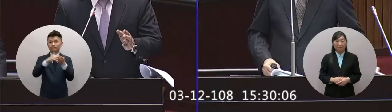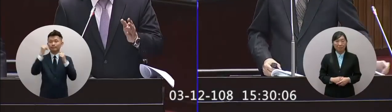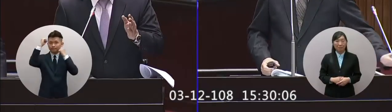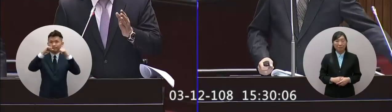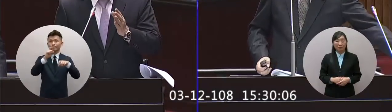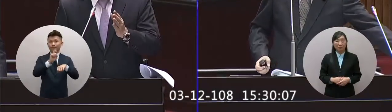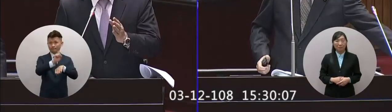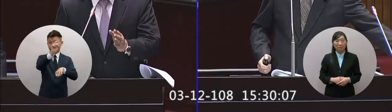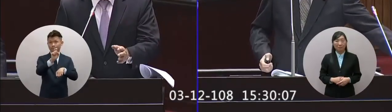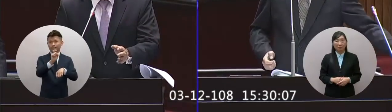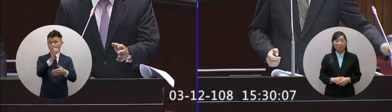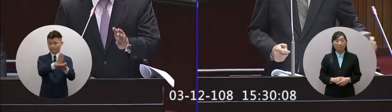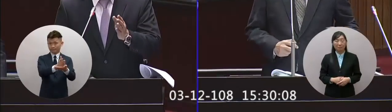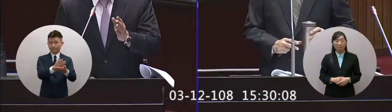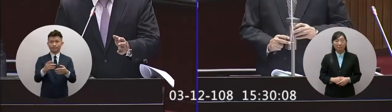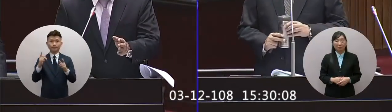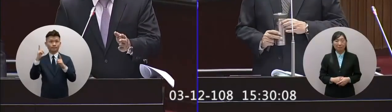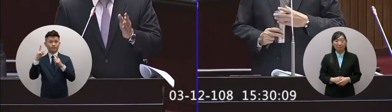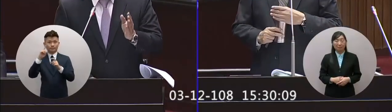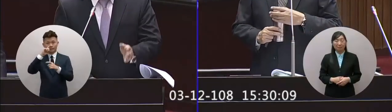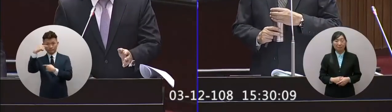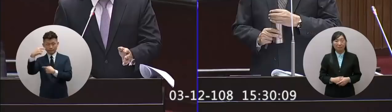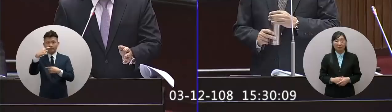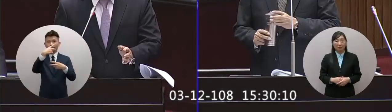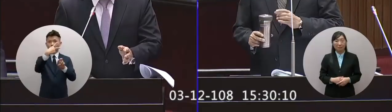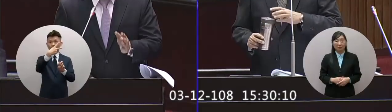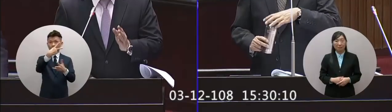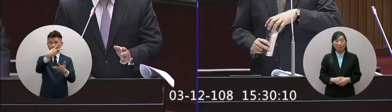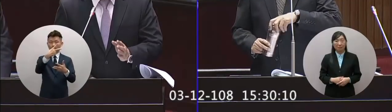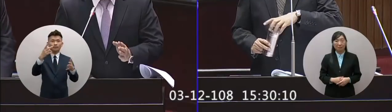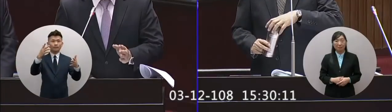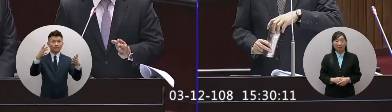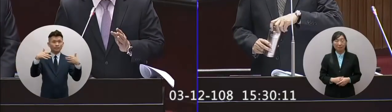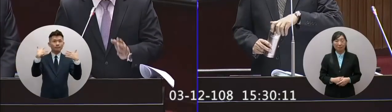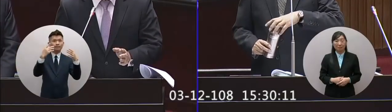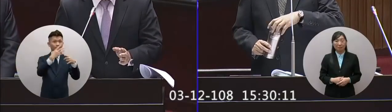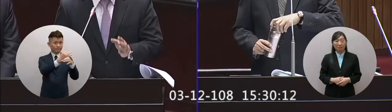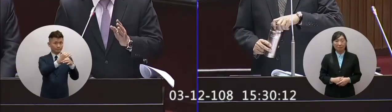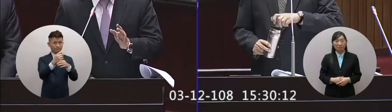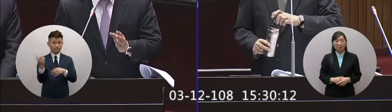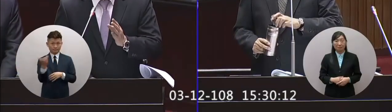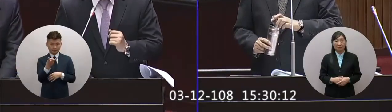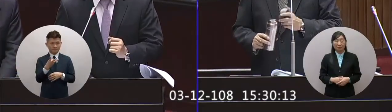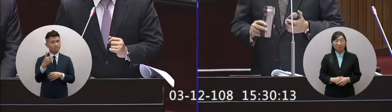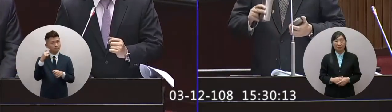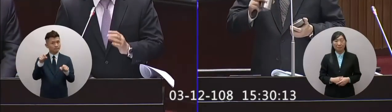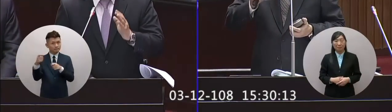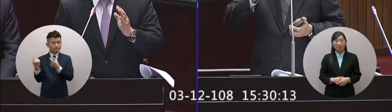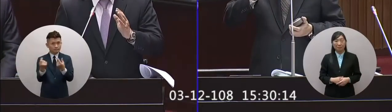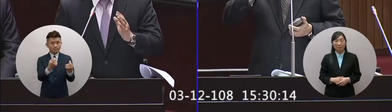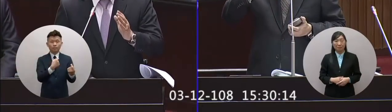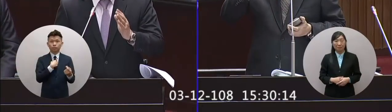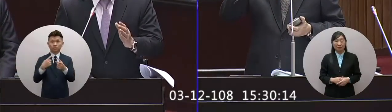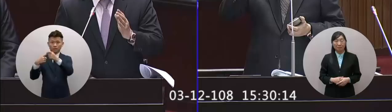点，以我们元旦228到现在春节第三次都准备这样来实施，我们前两次的